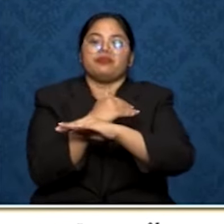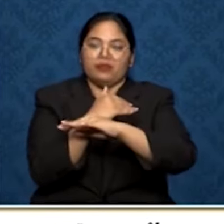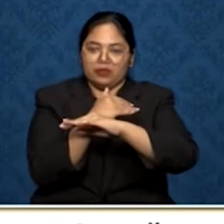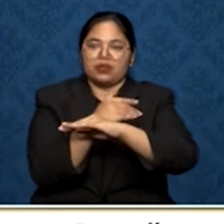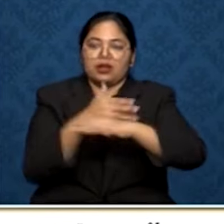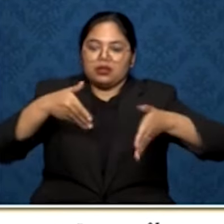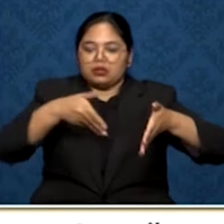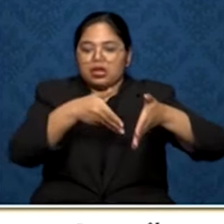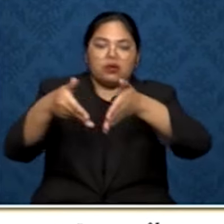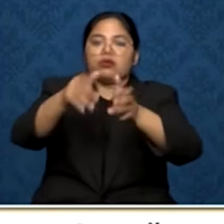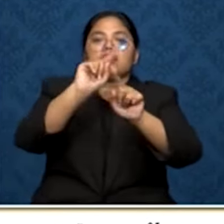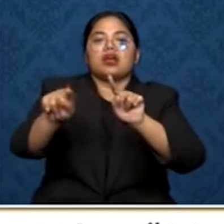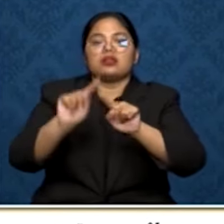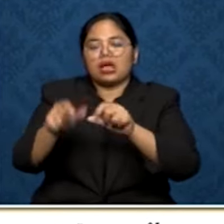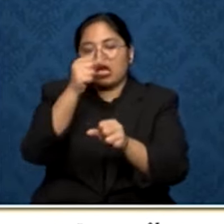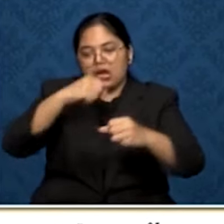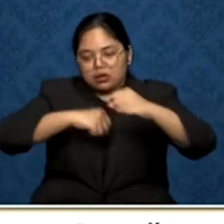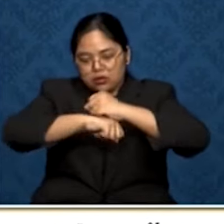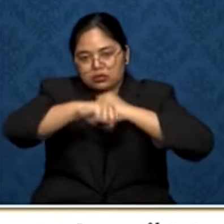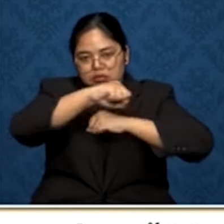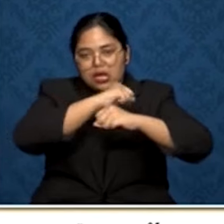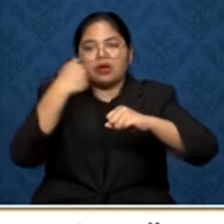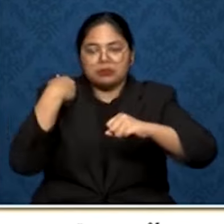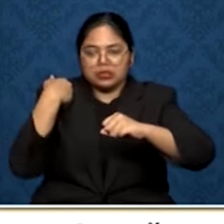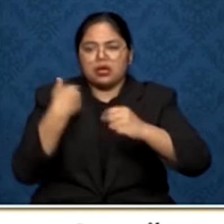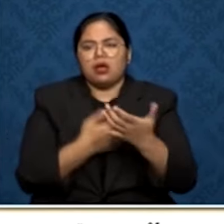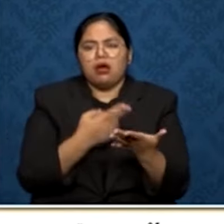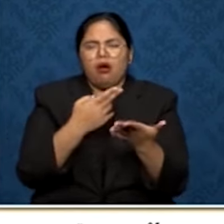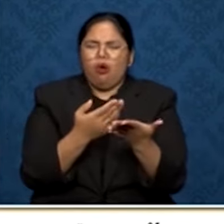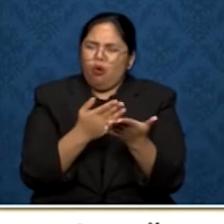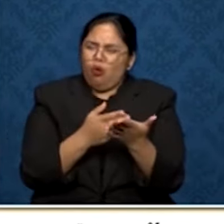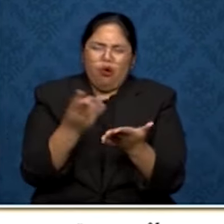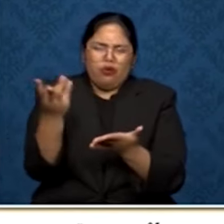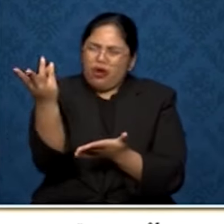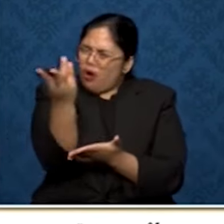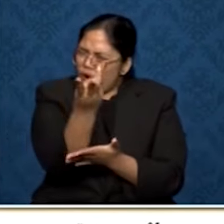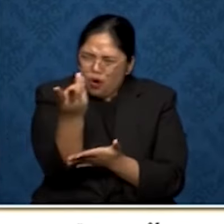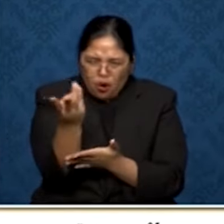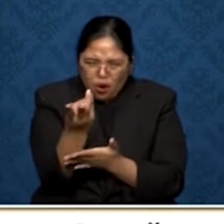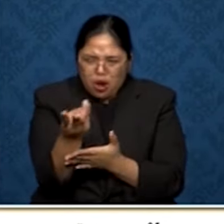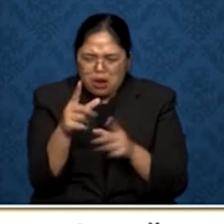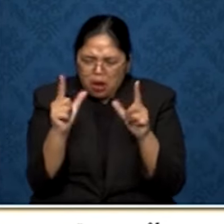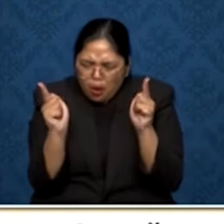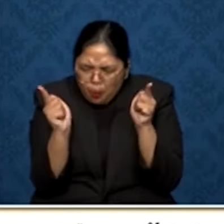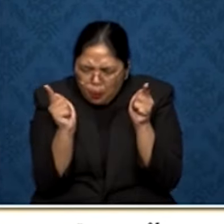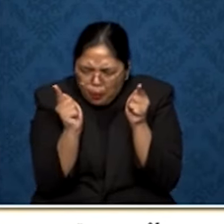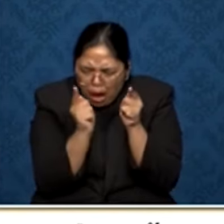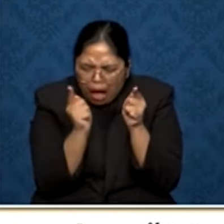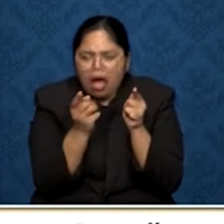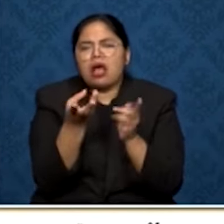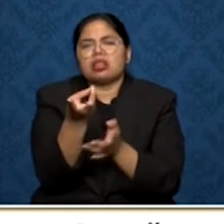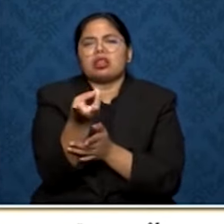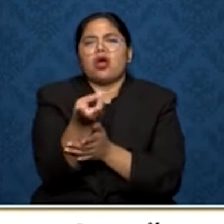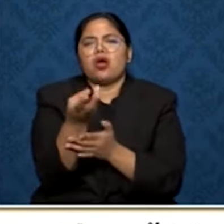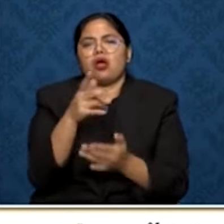Soft Power Scyotha อันนุกรรมการด้านหนัสื่อครับได้ก็ประมาณน้อยสุกาเขาเลยอยู่ช่องเลๆ ตรนั้นนะครับ